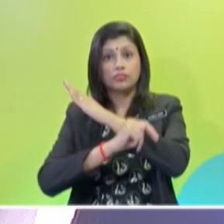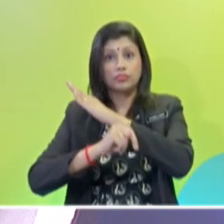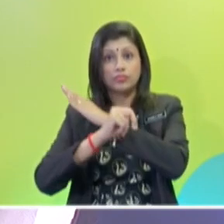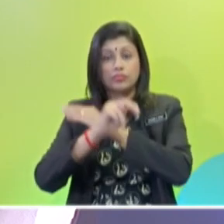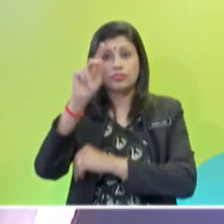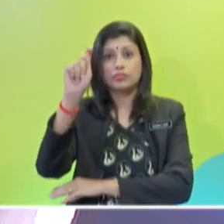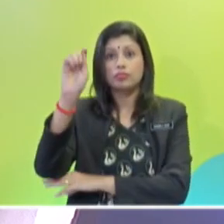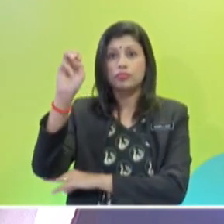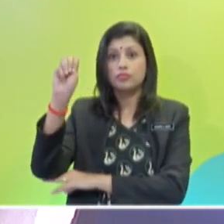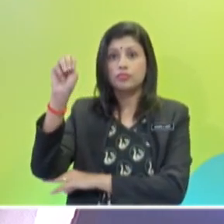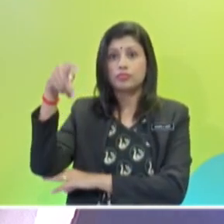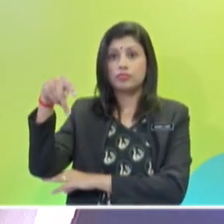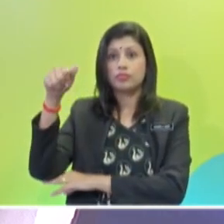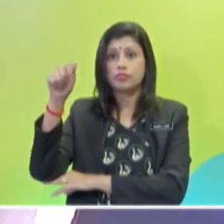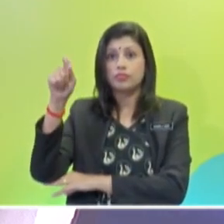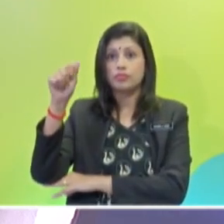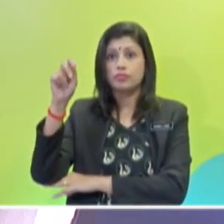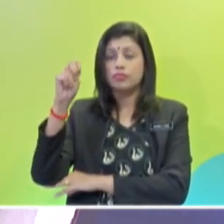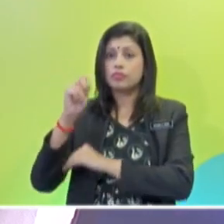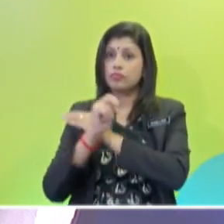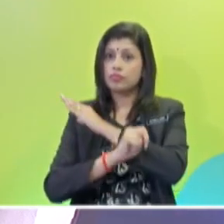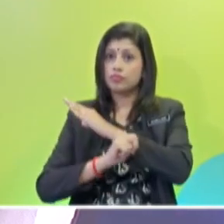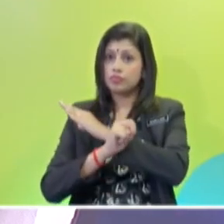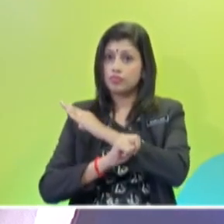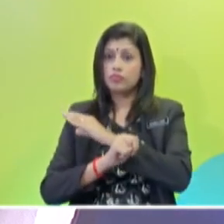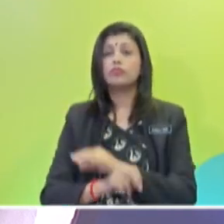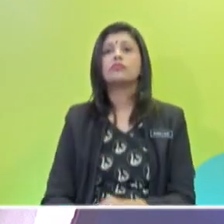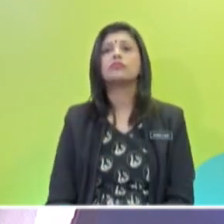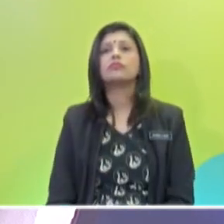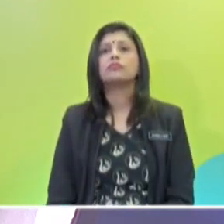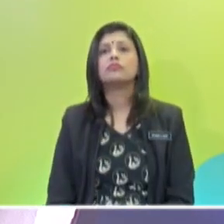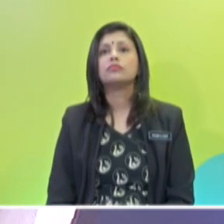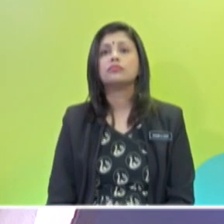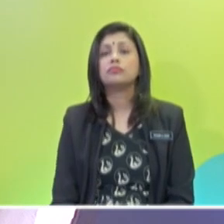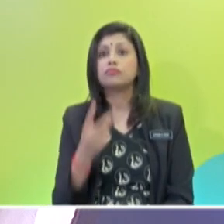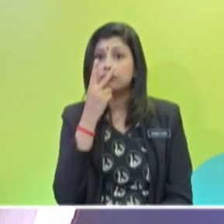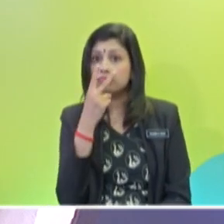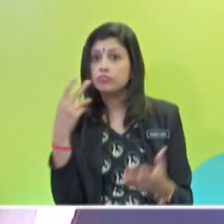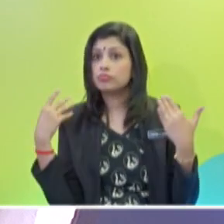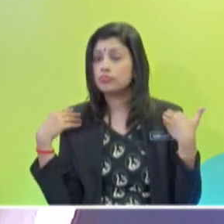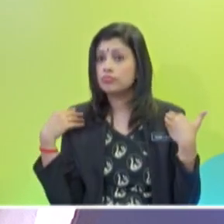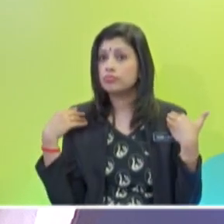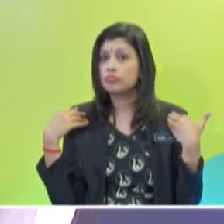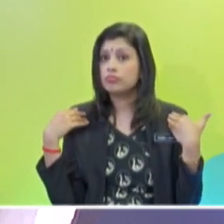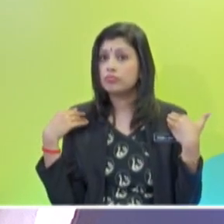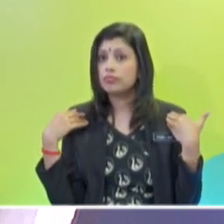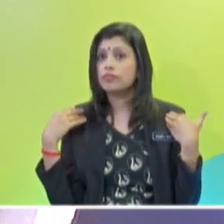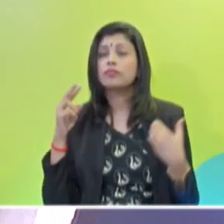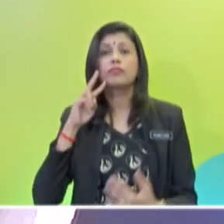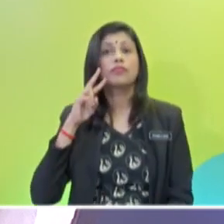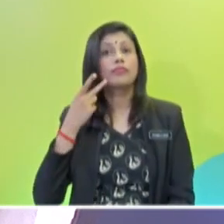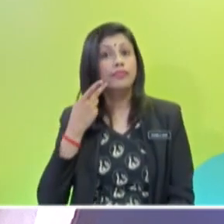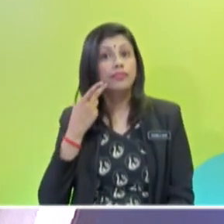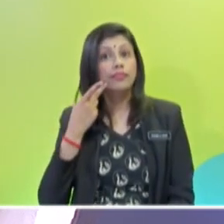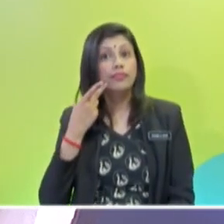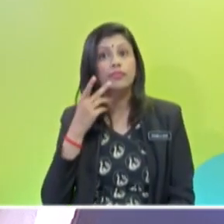di sekeliling kita ni ada tumbuh-tumbuhan. Betul. Okey, contohnya kita ada sayur-sayuran. Kita